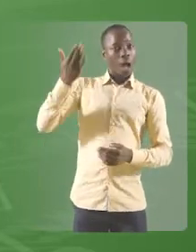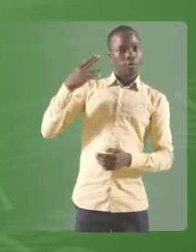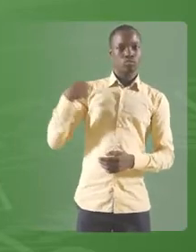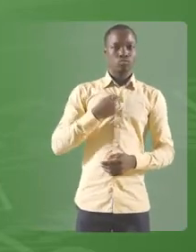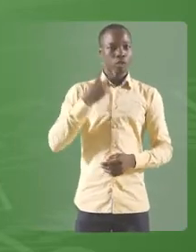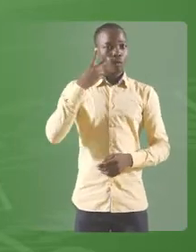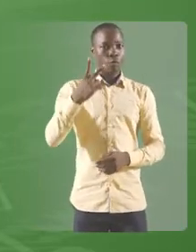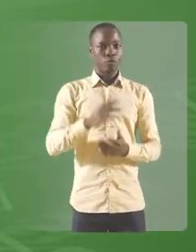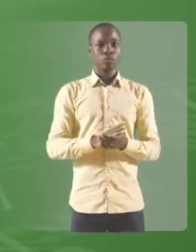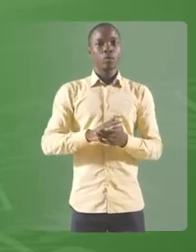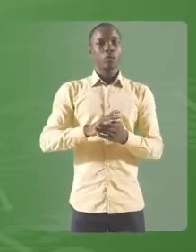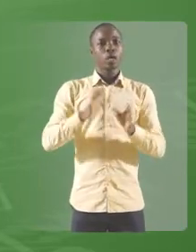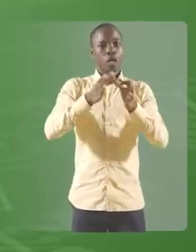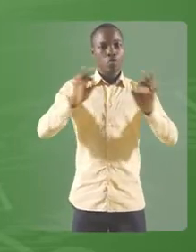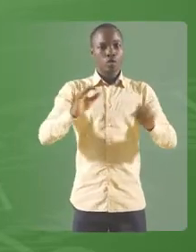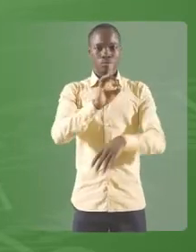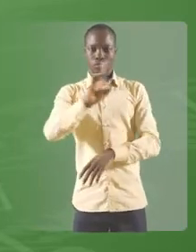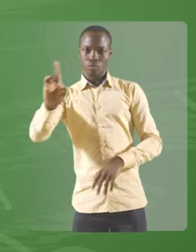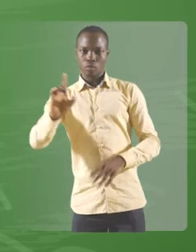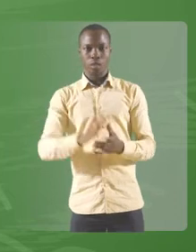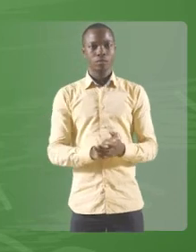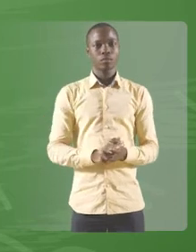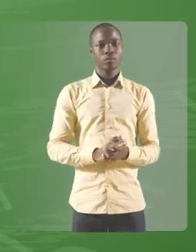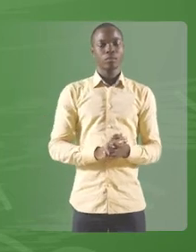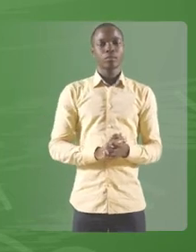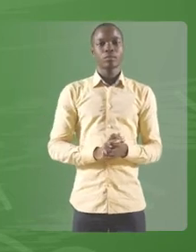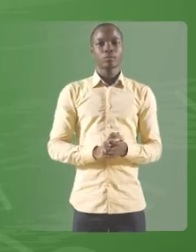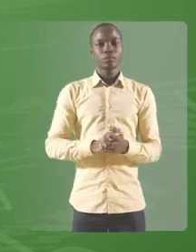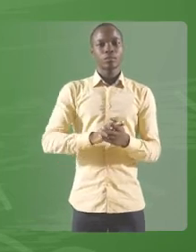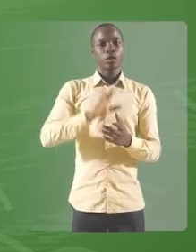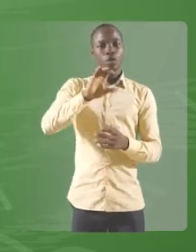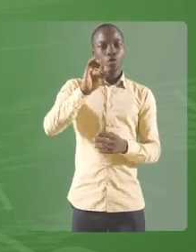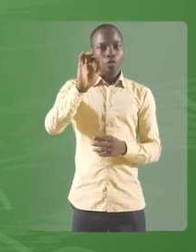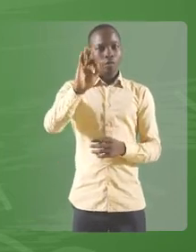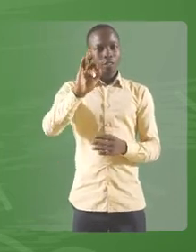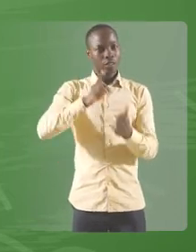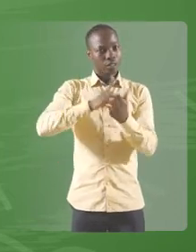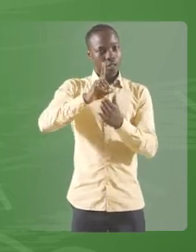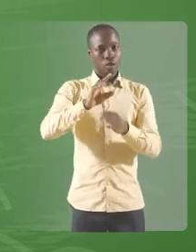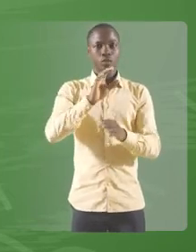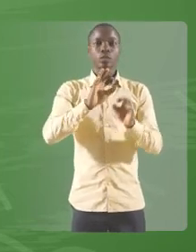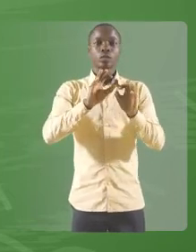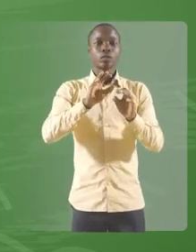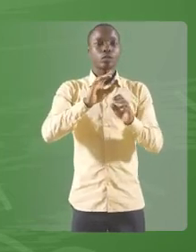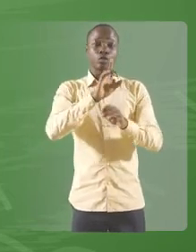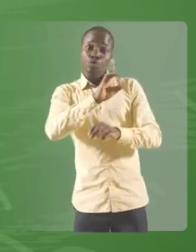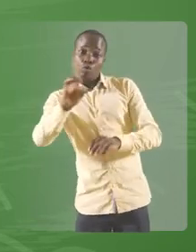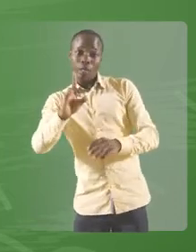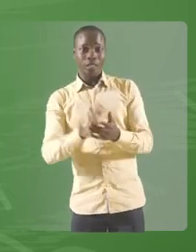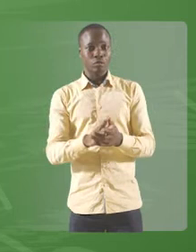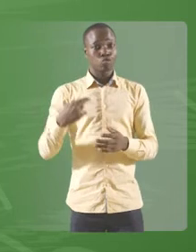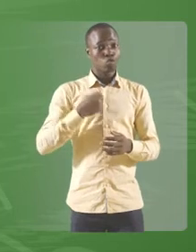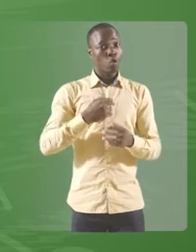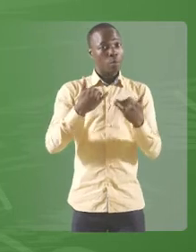Après avoir vu l'équation d'une droite, le coefficient directeur d'une droite, nous passons à présent à